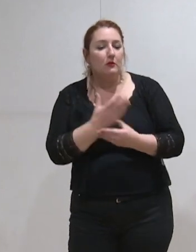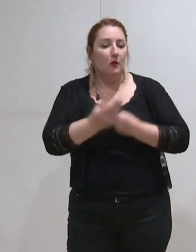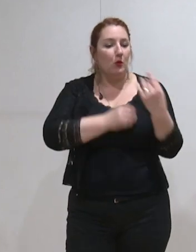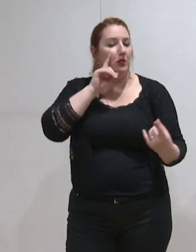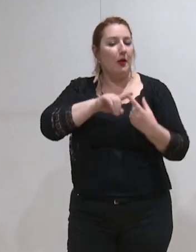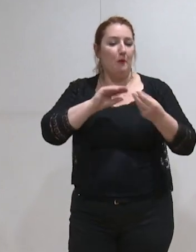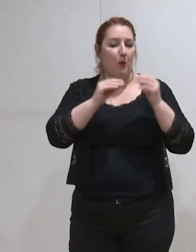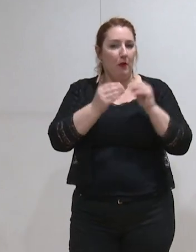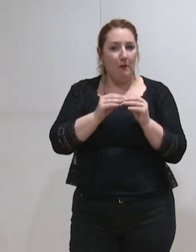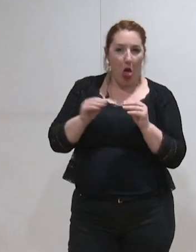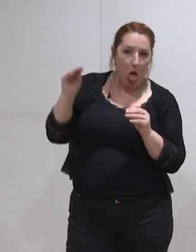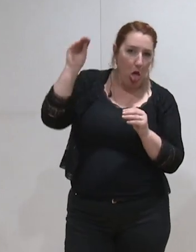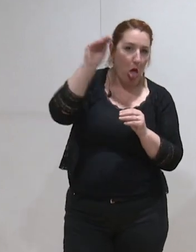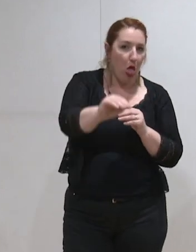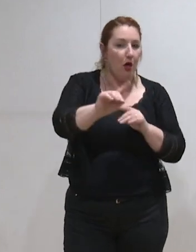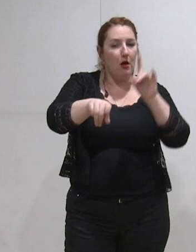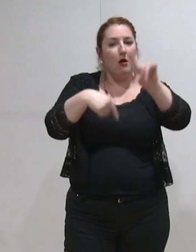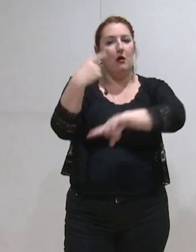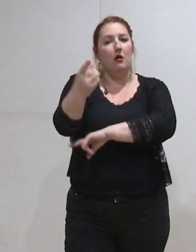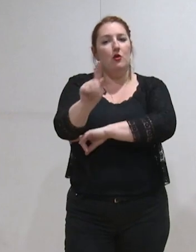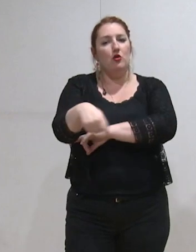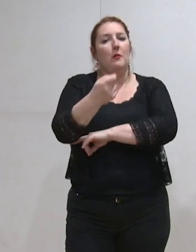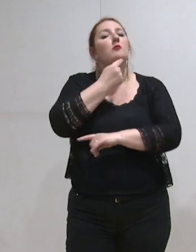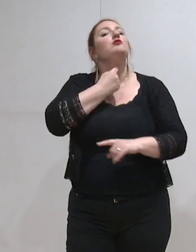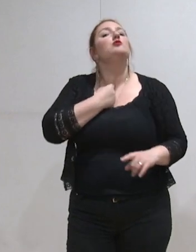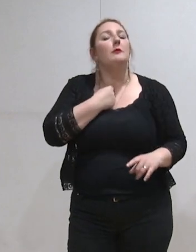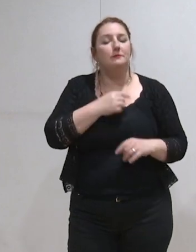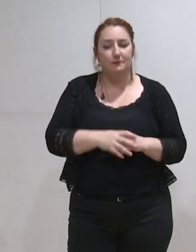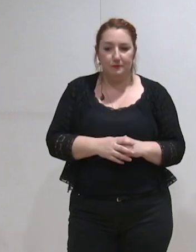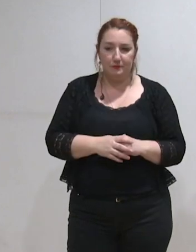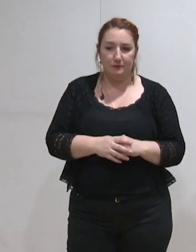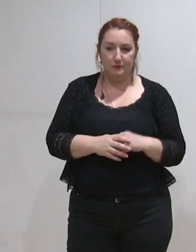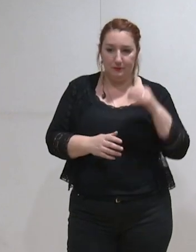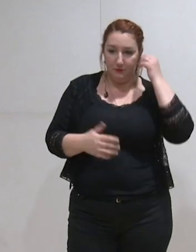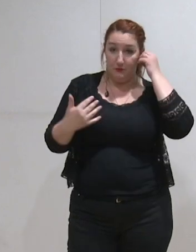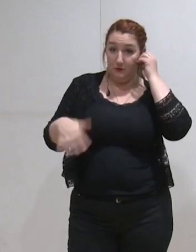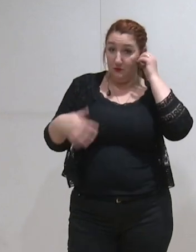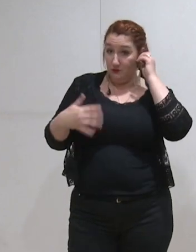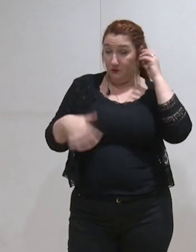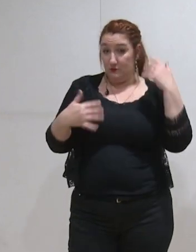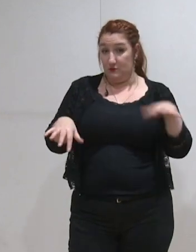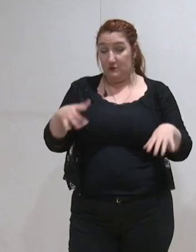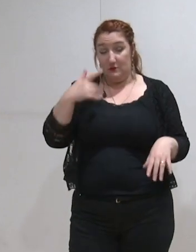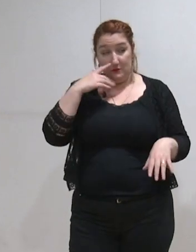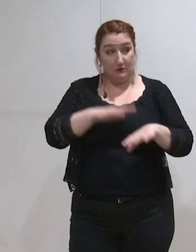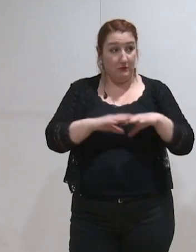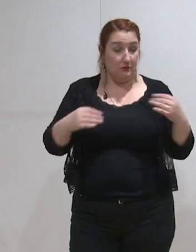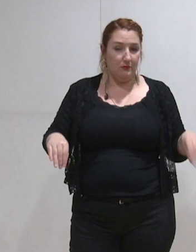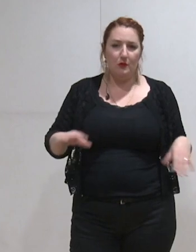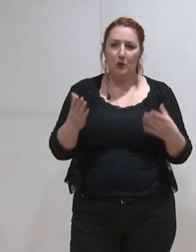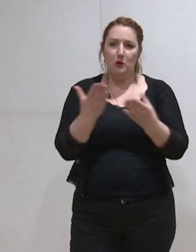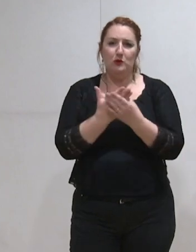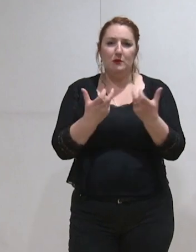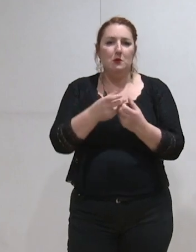repoussés au prochain comité qui devrait se réunir au mois de juin cela promet certains dossiers comme le petit